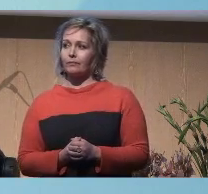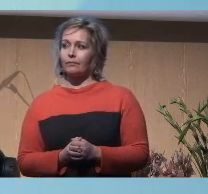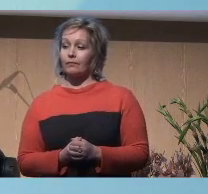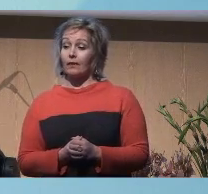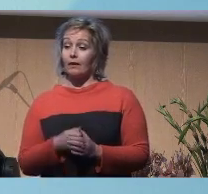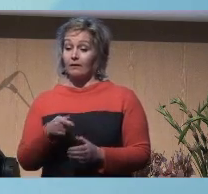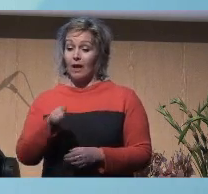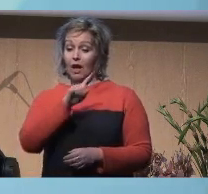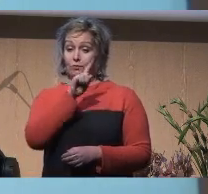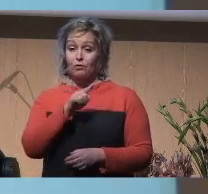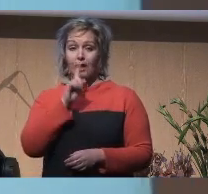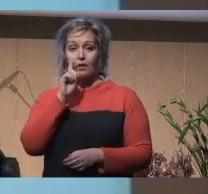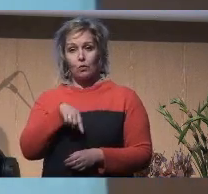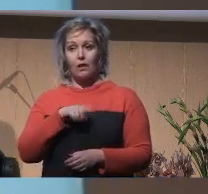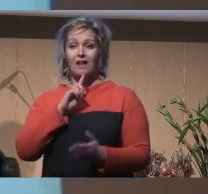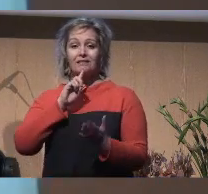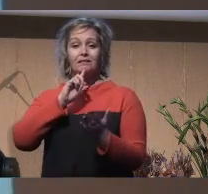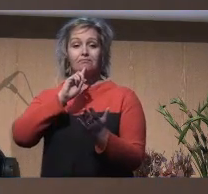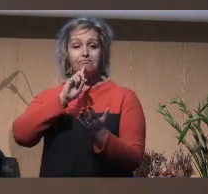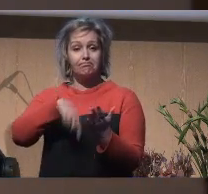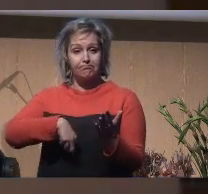Det spørsmålet kunne jeg jo nå stilt